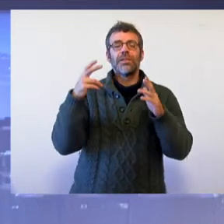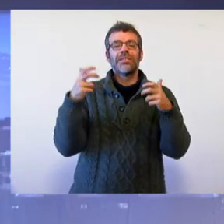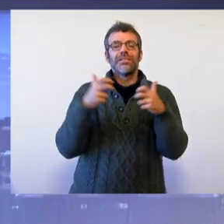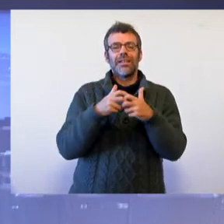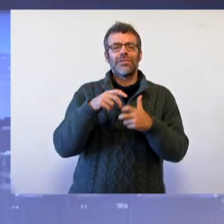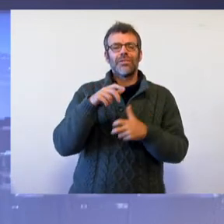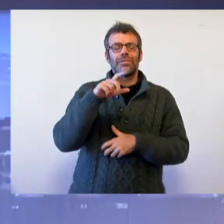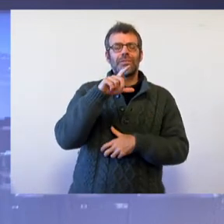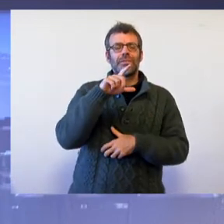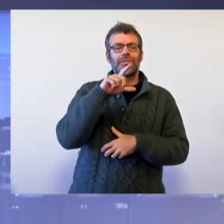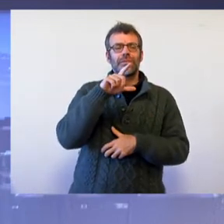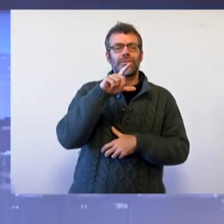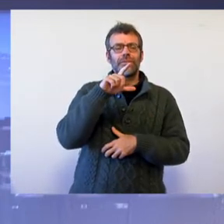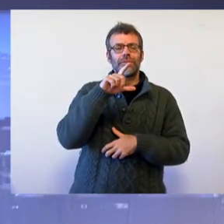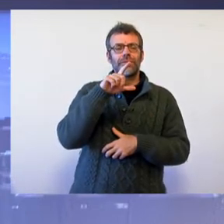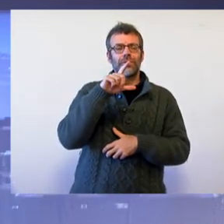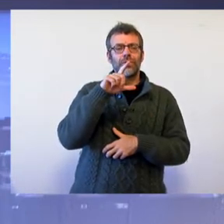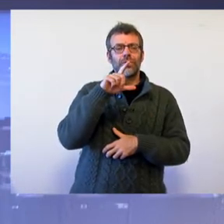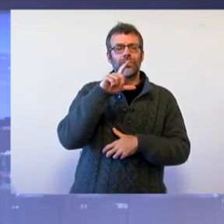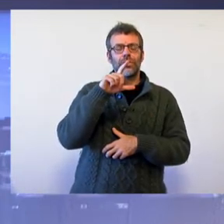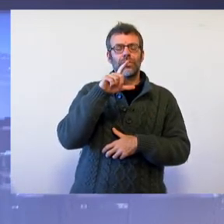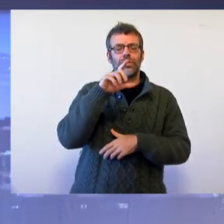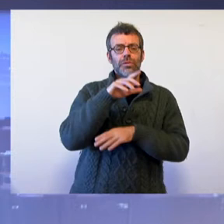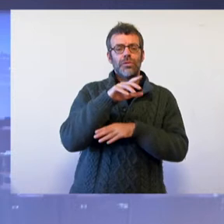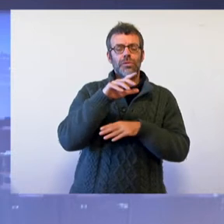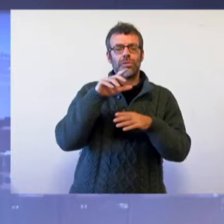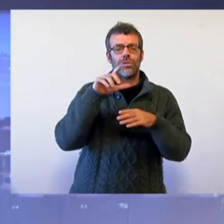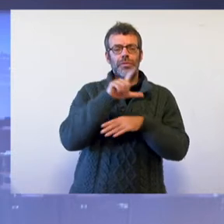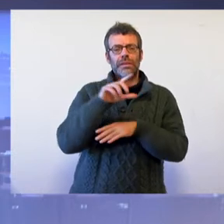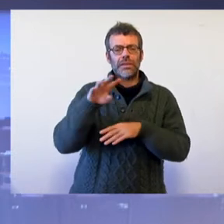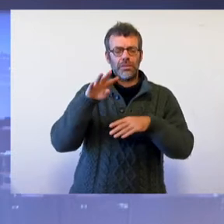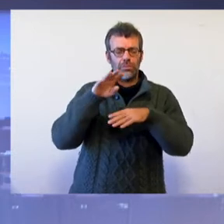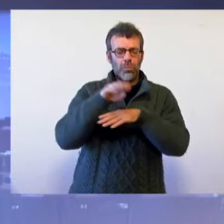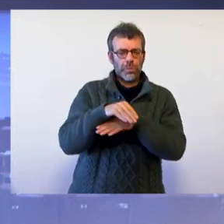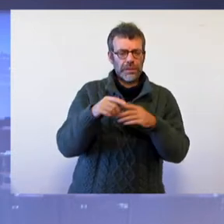année 2022. Y a-t-il des questions? C'est un changé. Ah, Mme Massard.